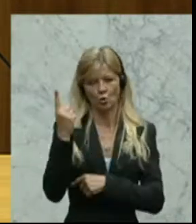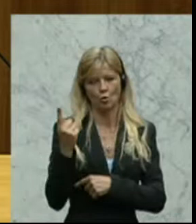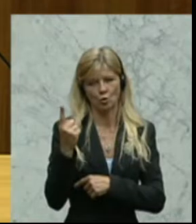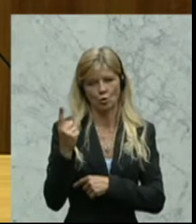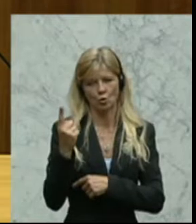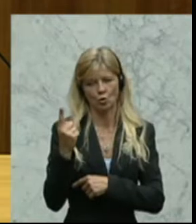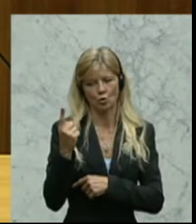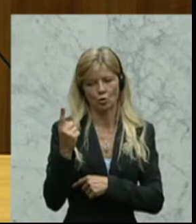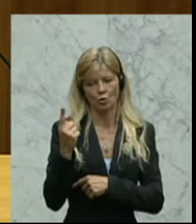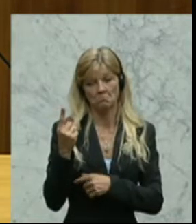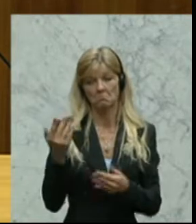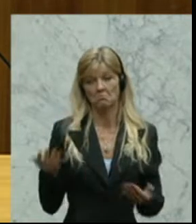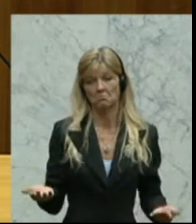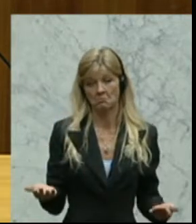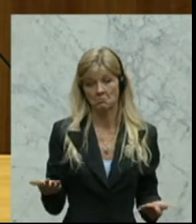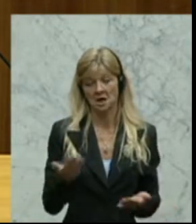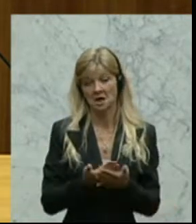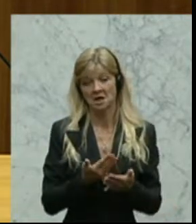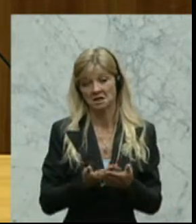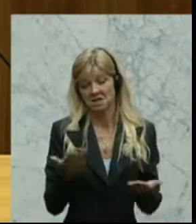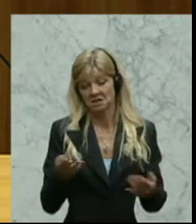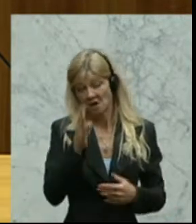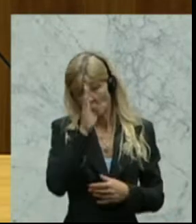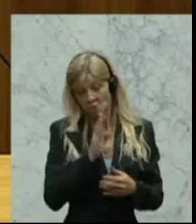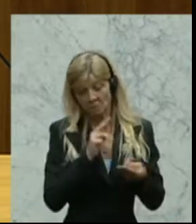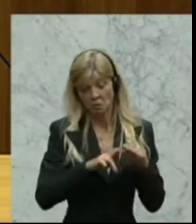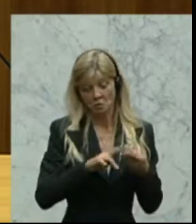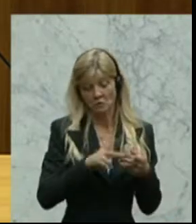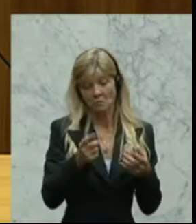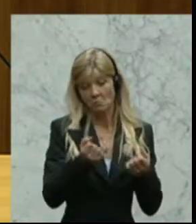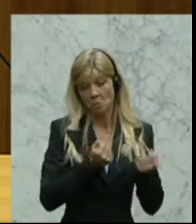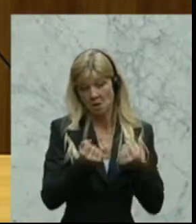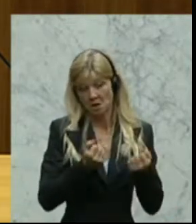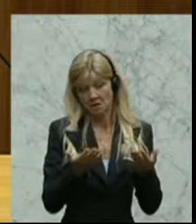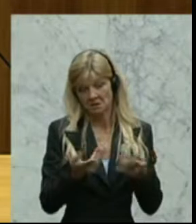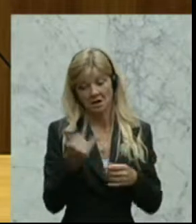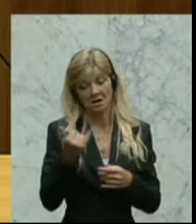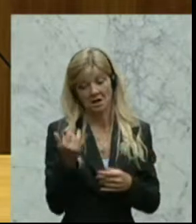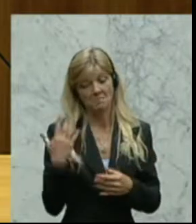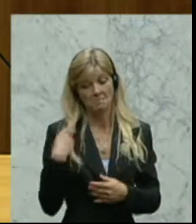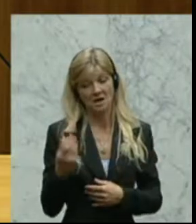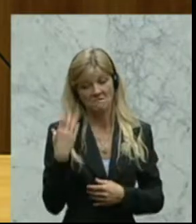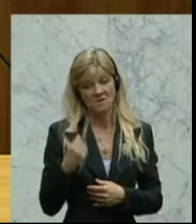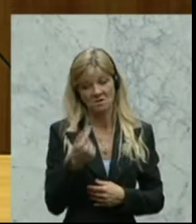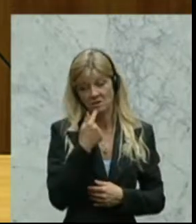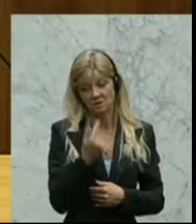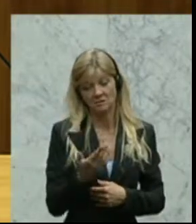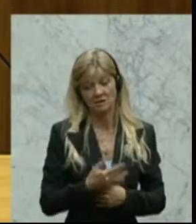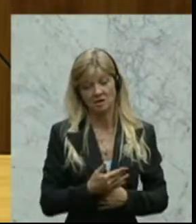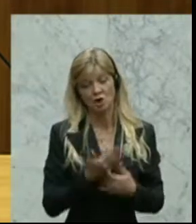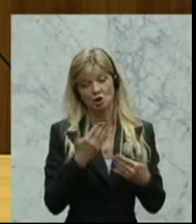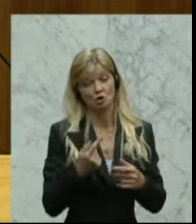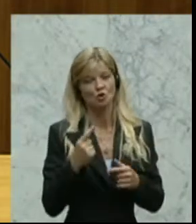Und daher verfallen sozusagen konservative Politiker immer wieder dieser Versuchung, die Leistungsträger, sprich die Oberen,